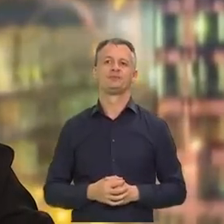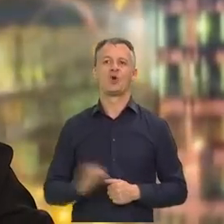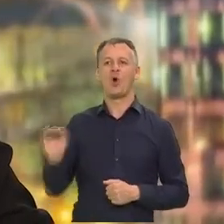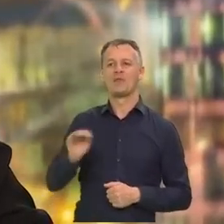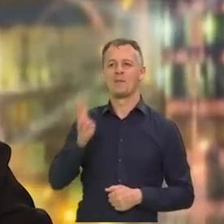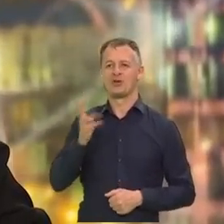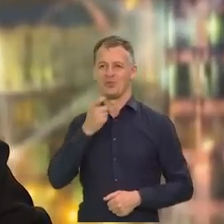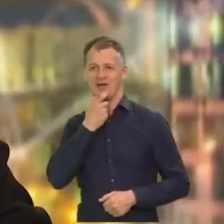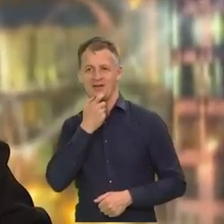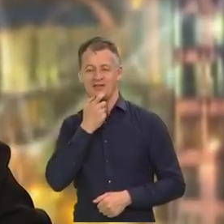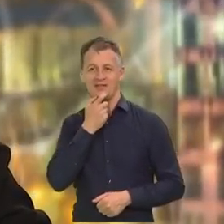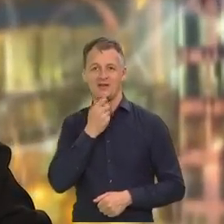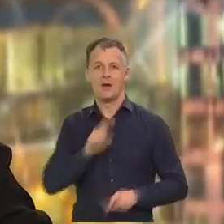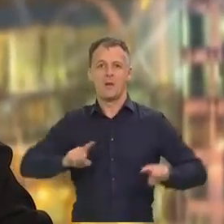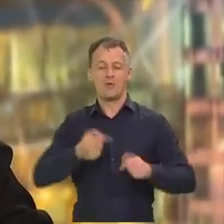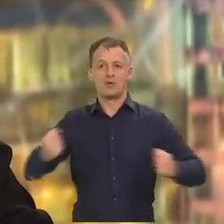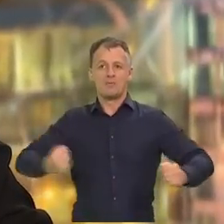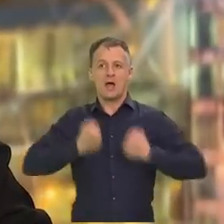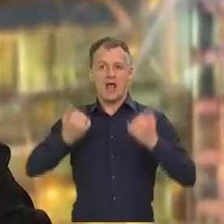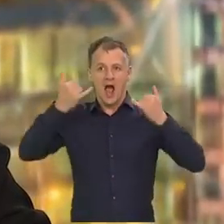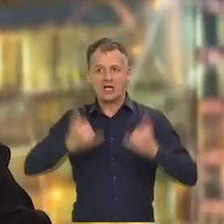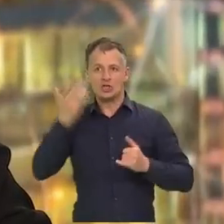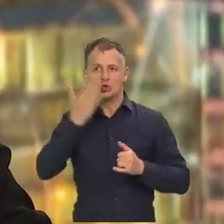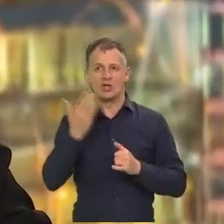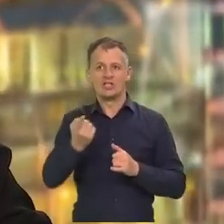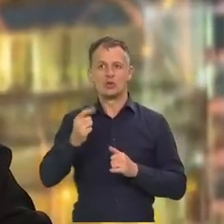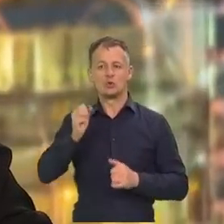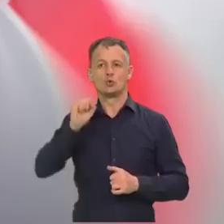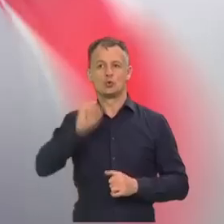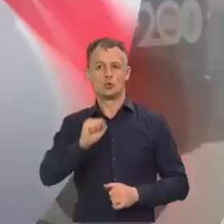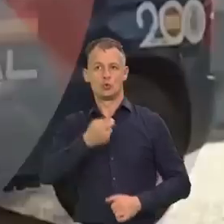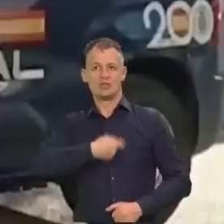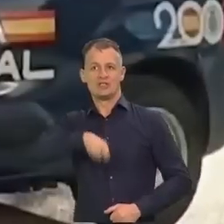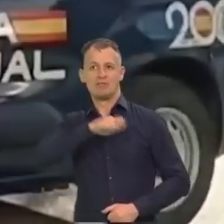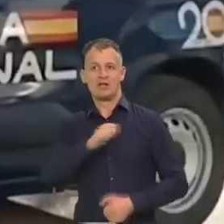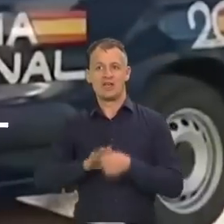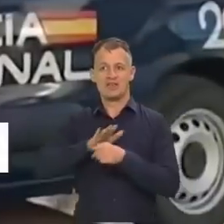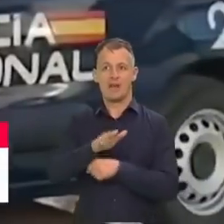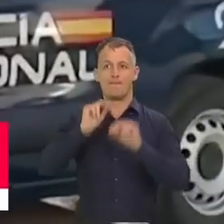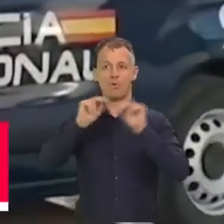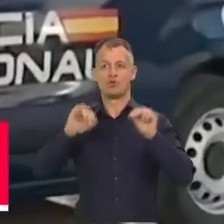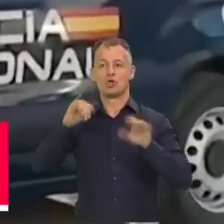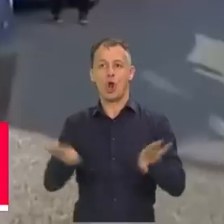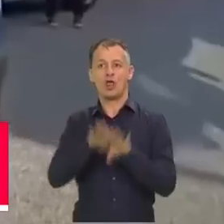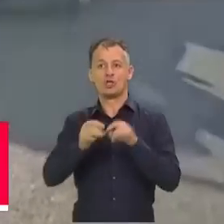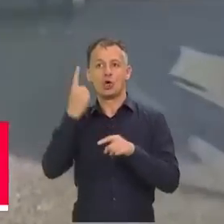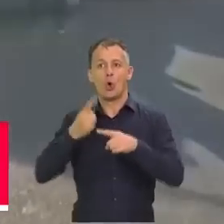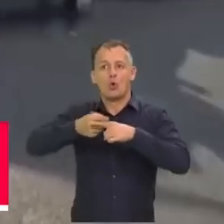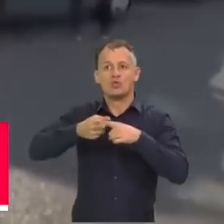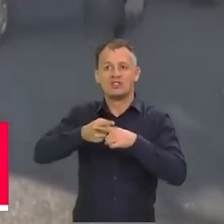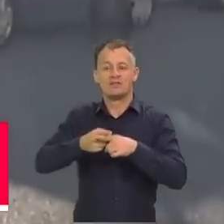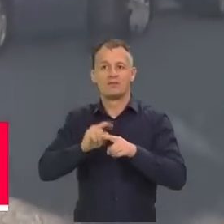Un copil de 14 ani a semănat panică astăzi într-o școală din sudul Spaniei. Băiatul și-a atacat profesorii și colegii cu două